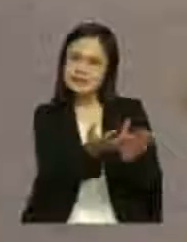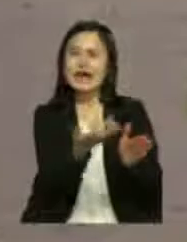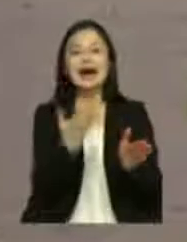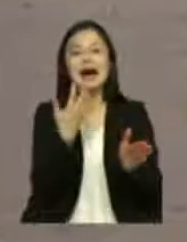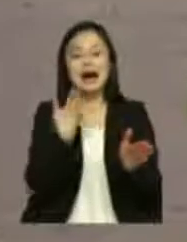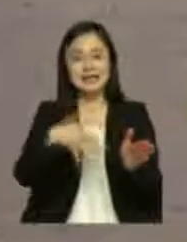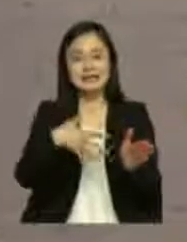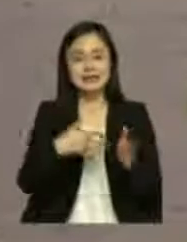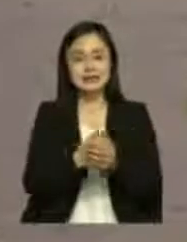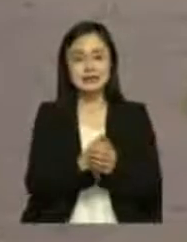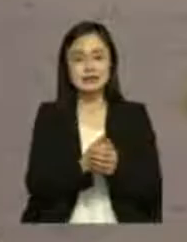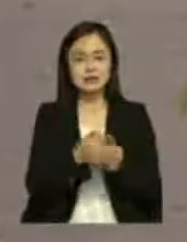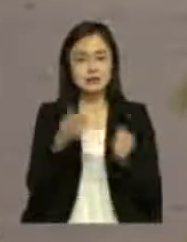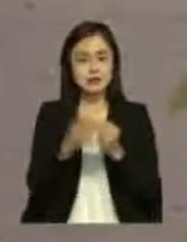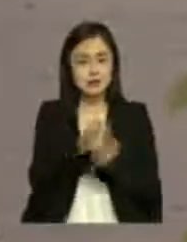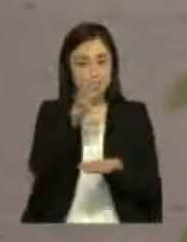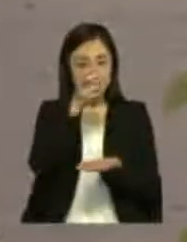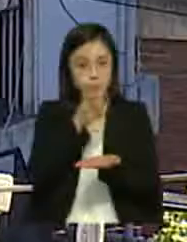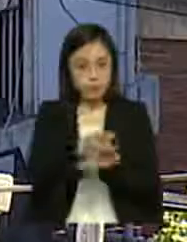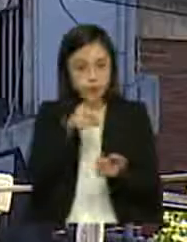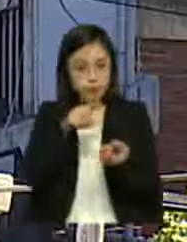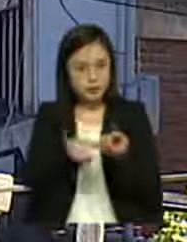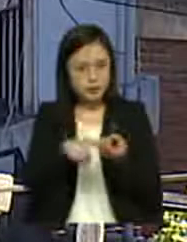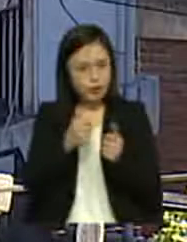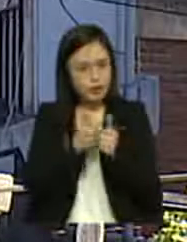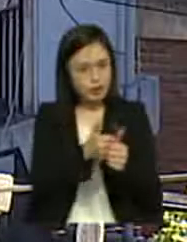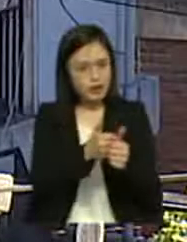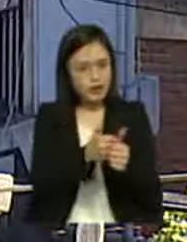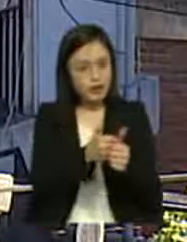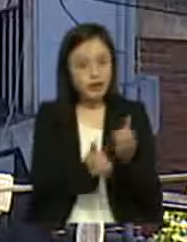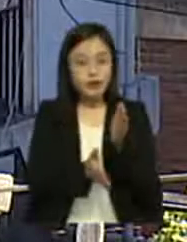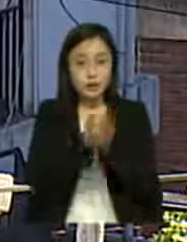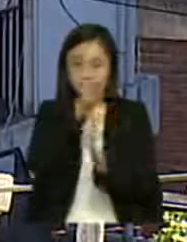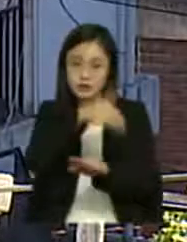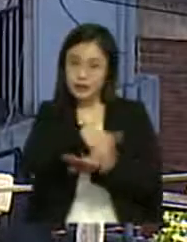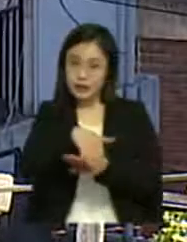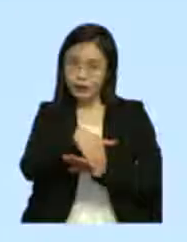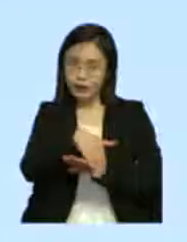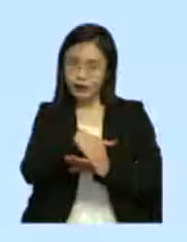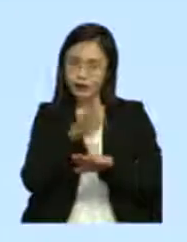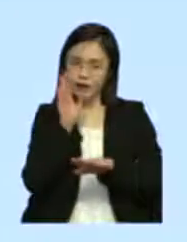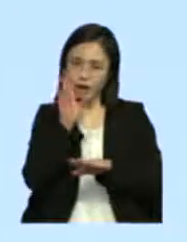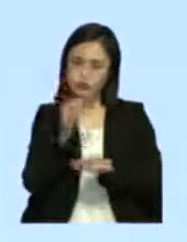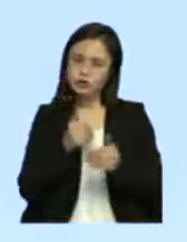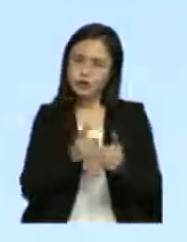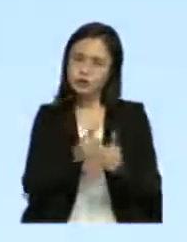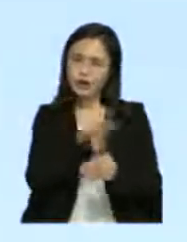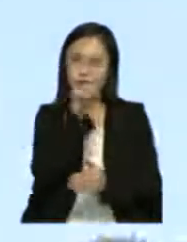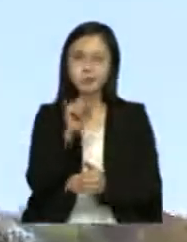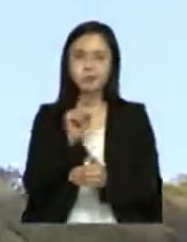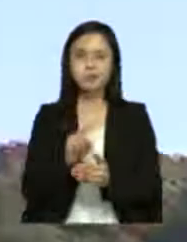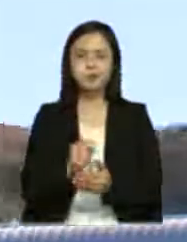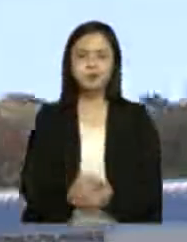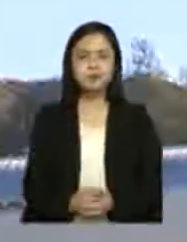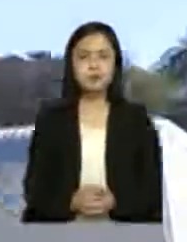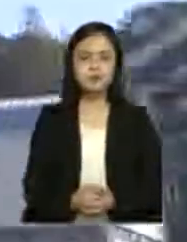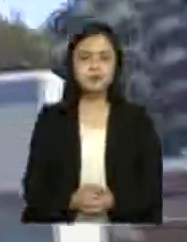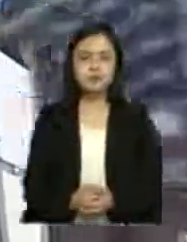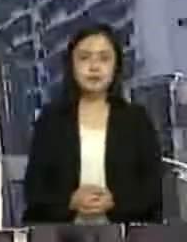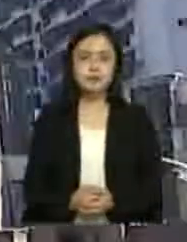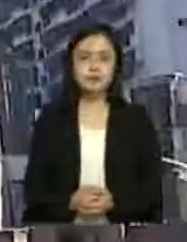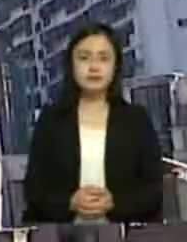법적 근거도 부족했던 이번 지구단위 계획이 어떻게 확정 될지 주목됩니다 딜 라이브 서울 경기 케이블 티비 증기